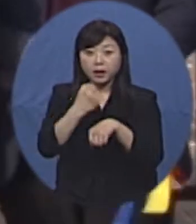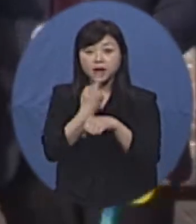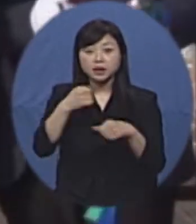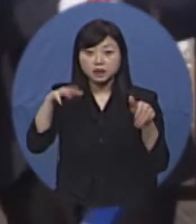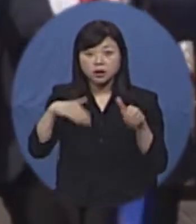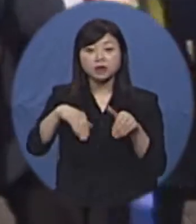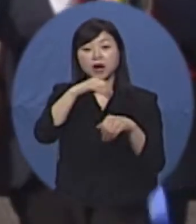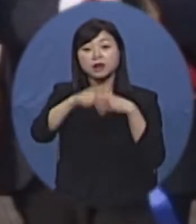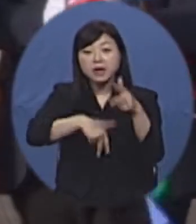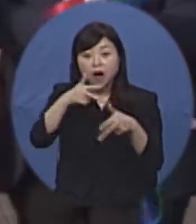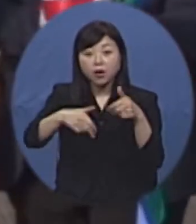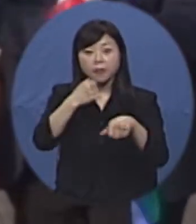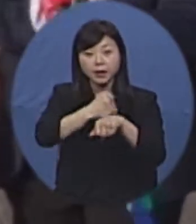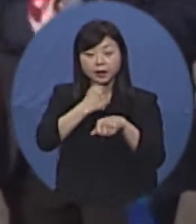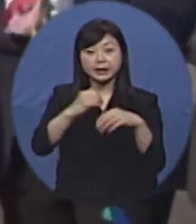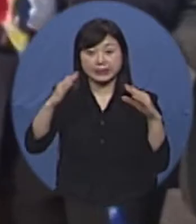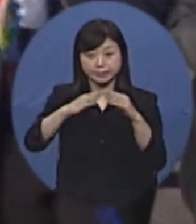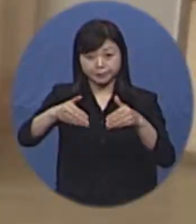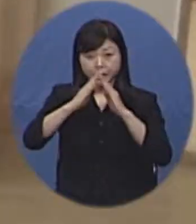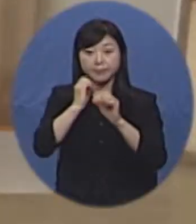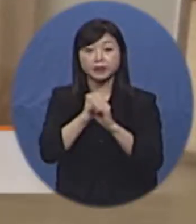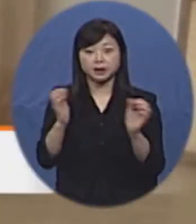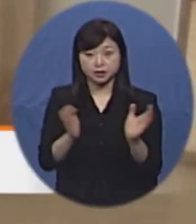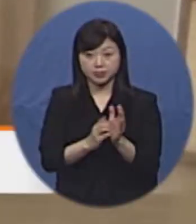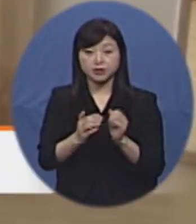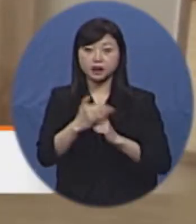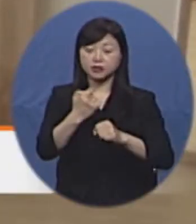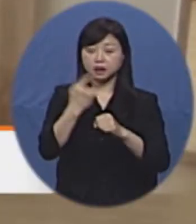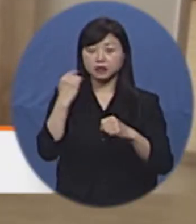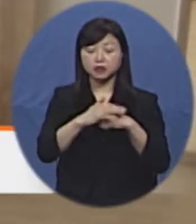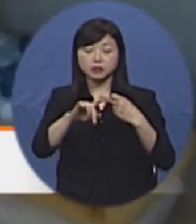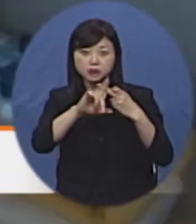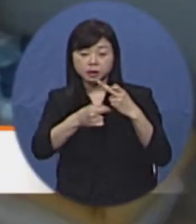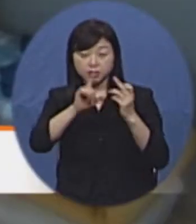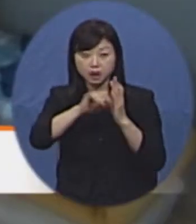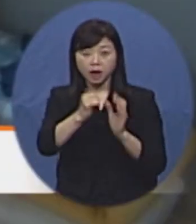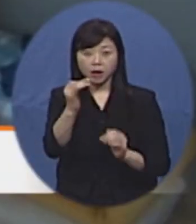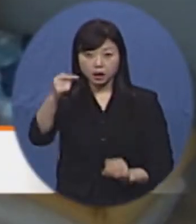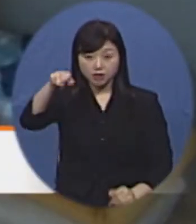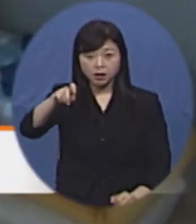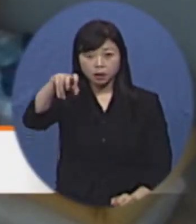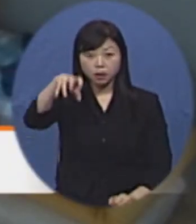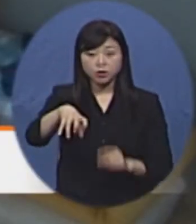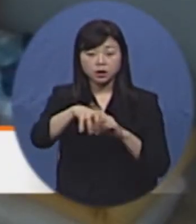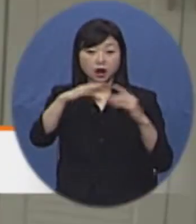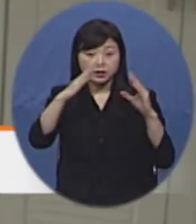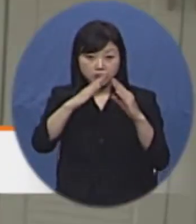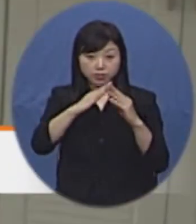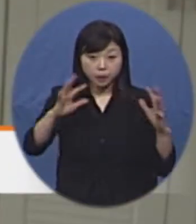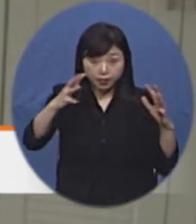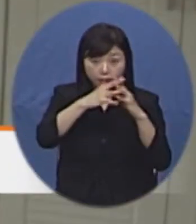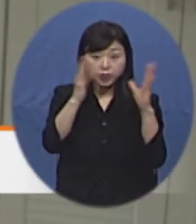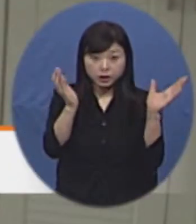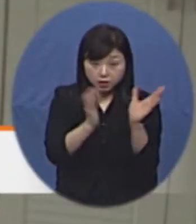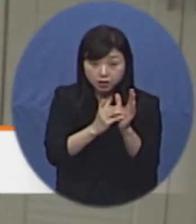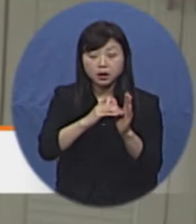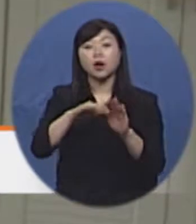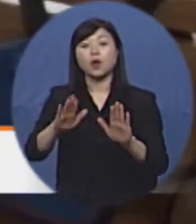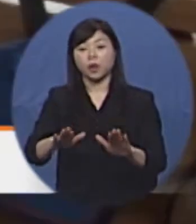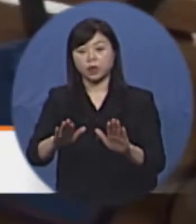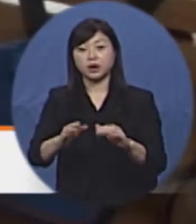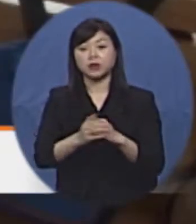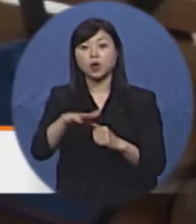추진한 천사보금자리주택인데요. 작년 12월 해남에서 주택 1호가 준공된 데 이어